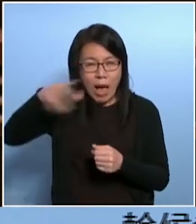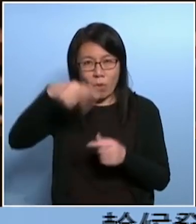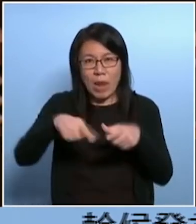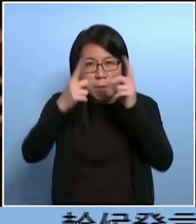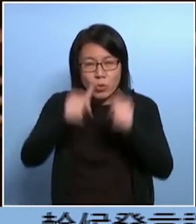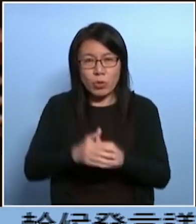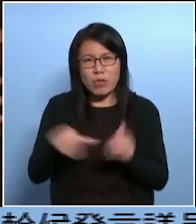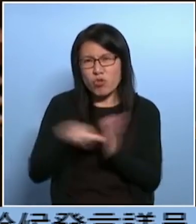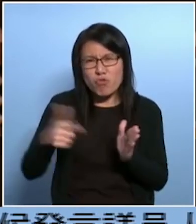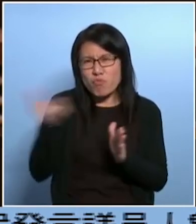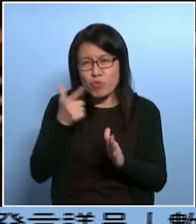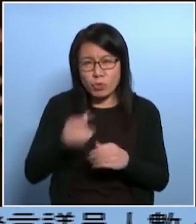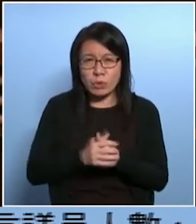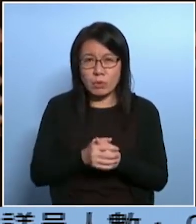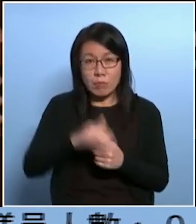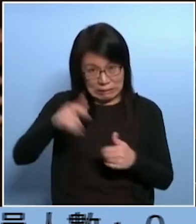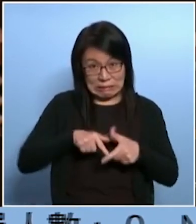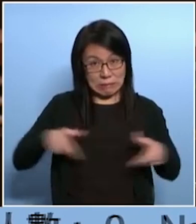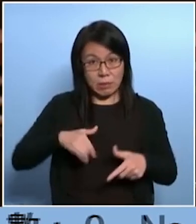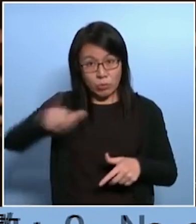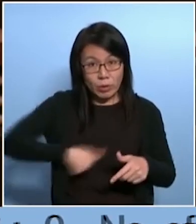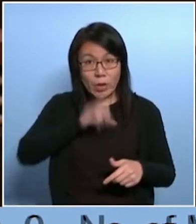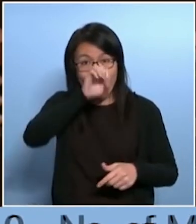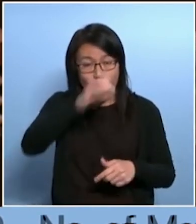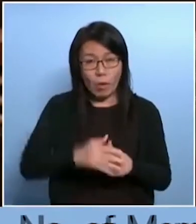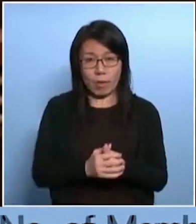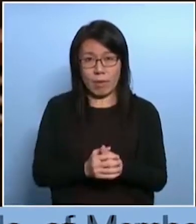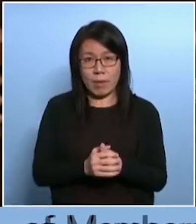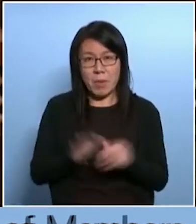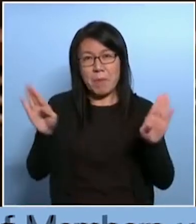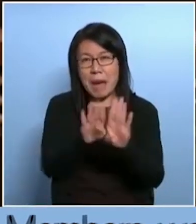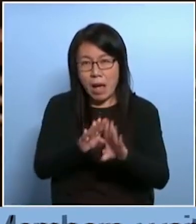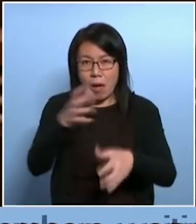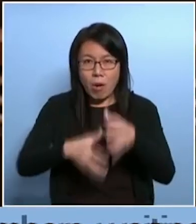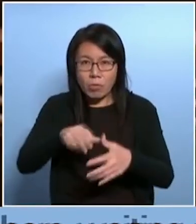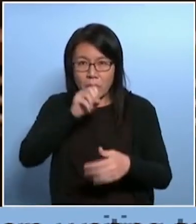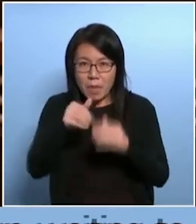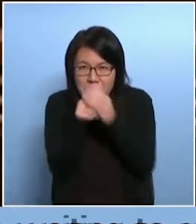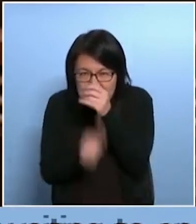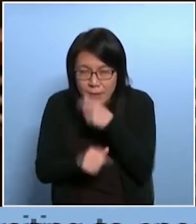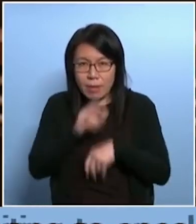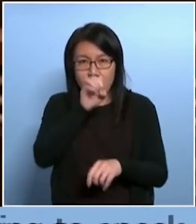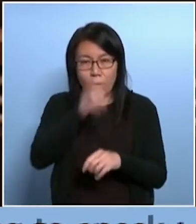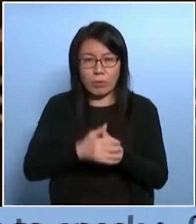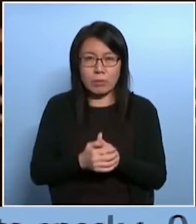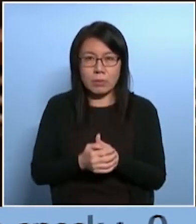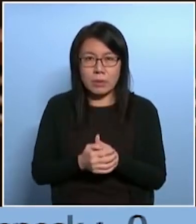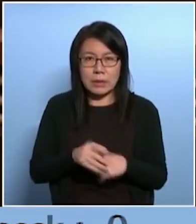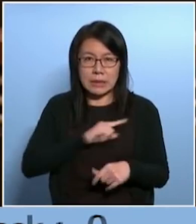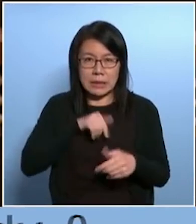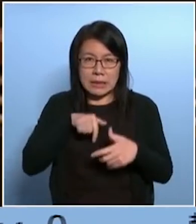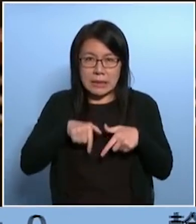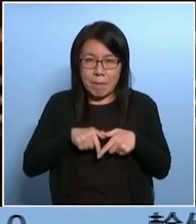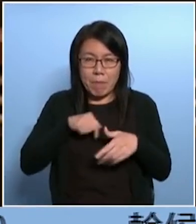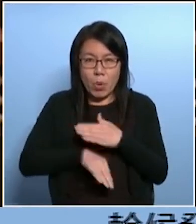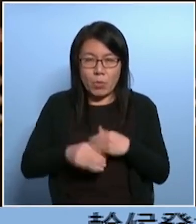你最唔中意佢啦！你夠膽你出嚟講啦嘛，唔好喺閉門會議裏邊匿匿埋咁樣，將自己嘅心底